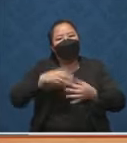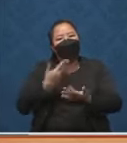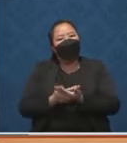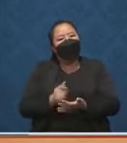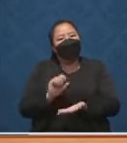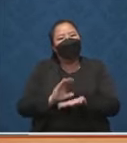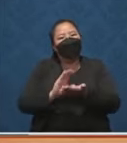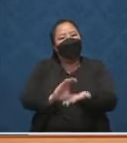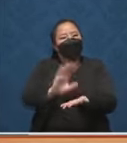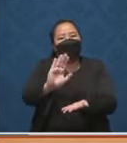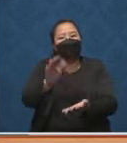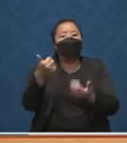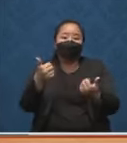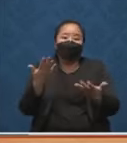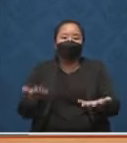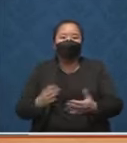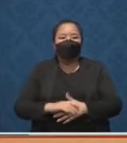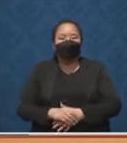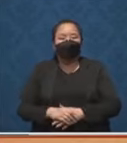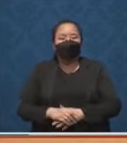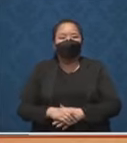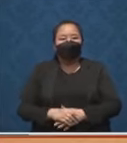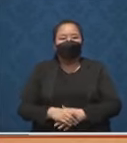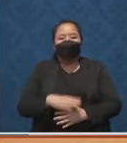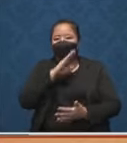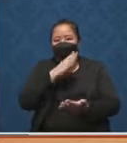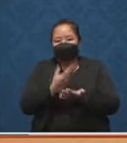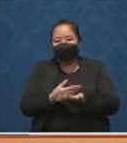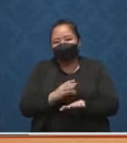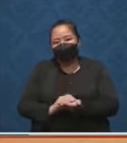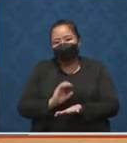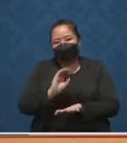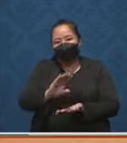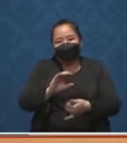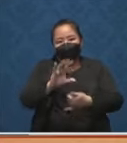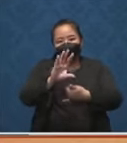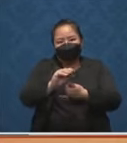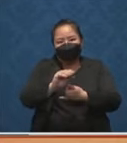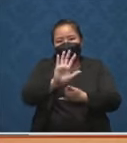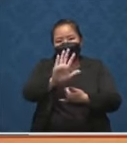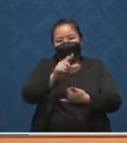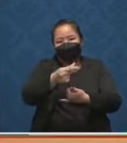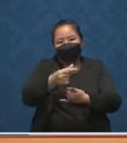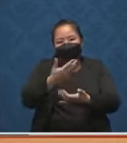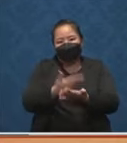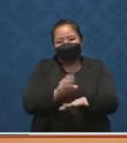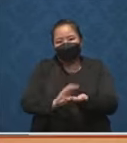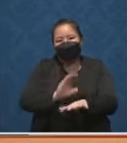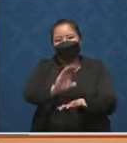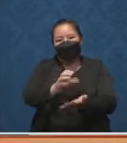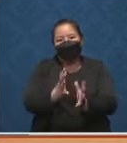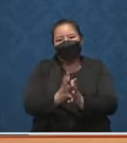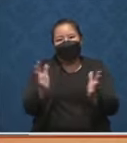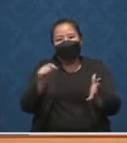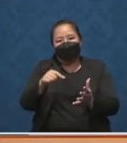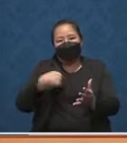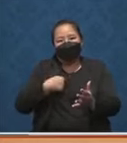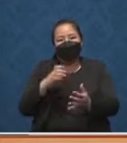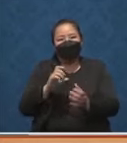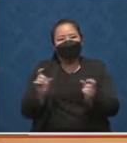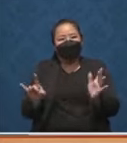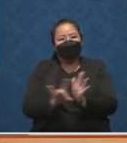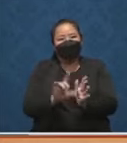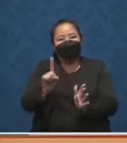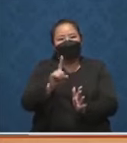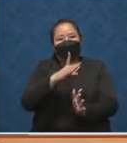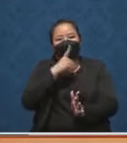ก็ได้แต่ถ้าเขาไม่ลงทุนเนี่ยเขาไม่ทำ 5G เพราะเห็นต้องลงทุนเยอะแล้วไม่คุ้มเนี่ยสุดท้ายดีแท็กก็จะหายไปอ